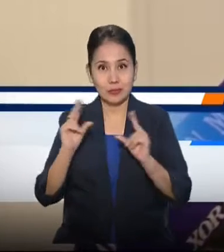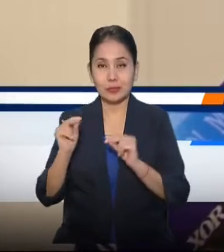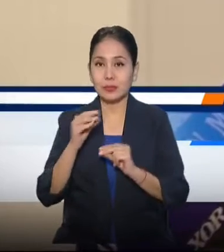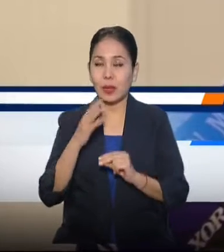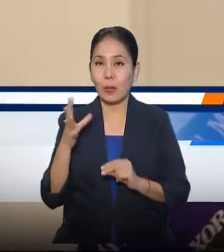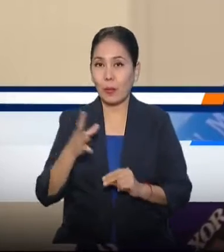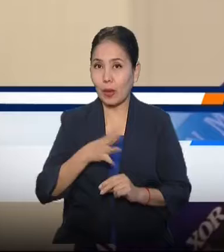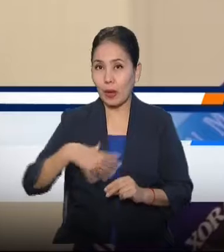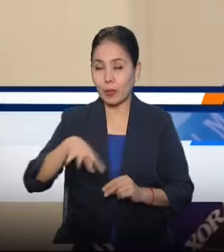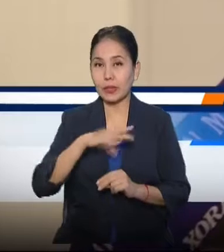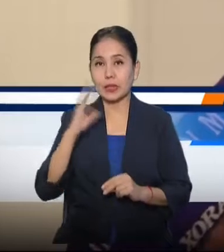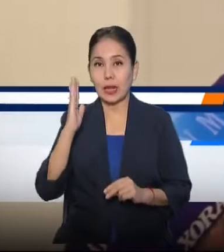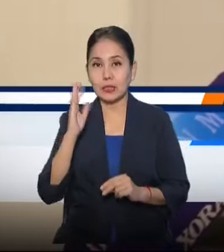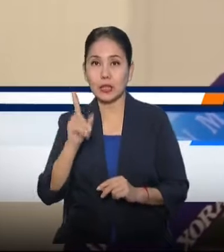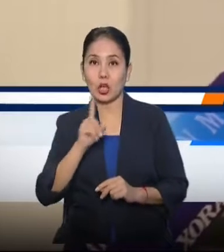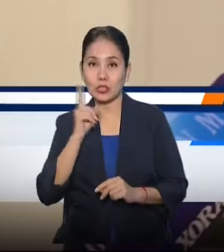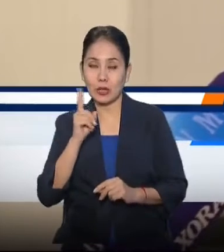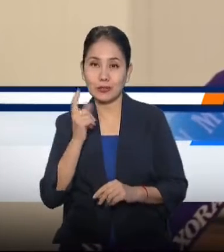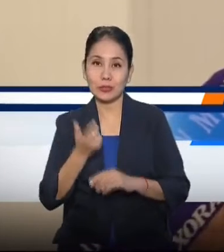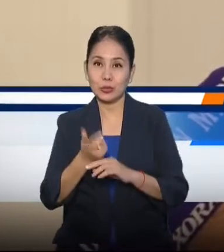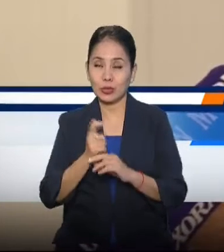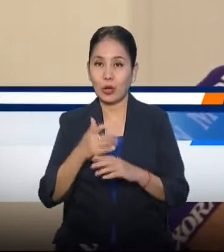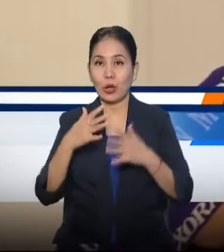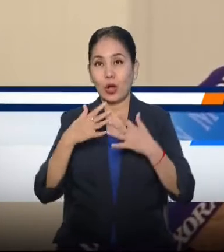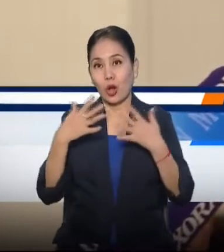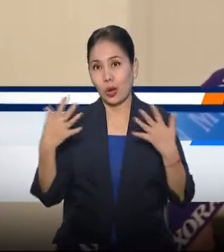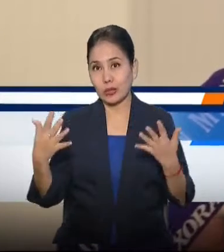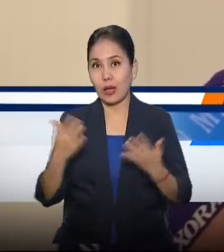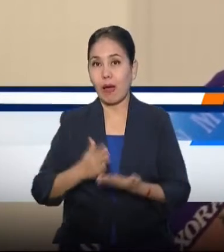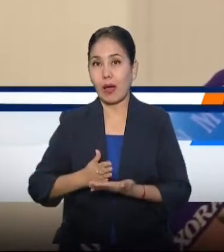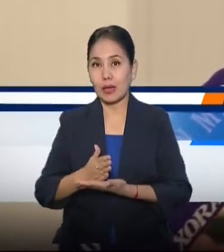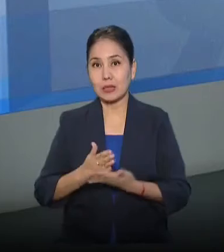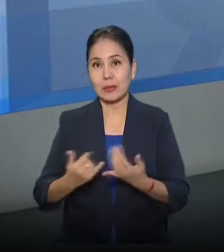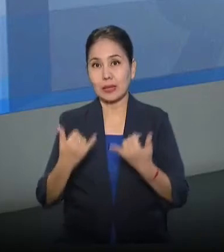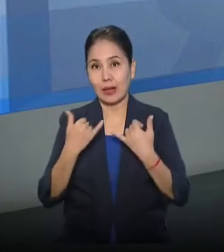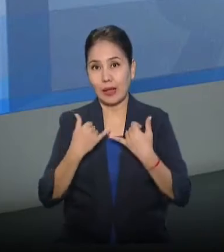kelajagimiz uchun, yoshlarimiz uchun juda katta shu xizmat qiladi.